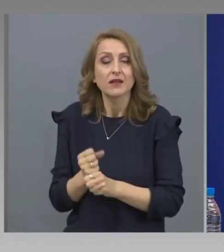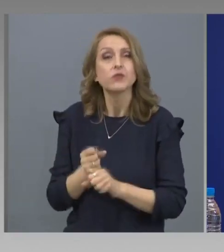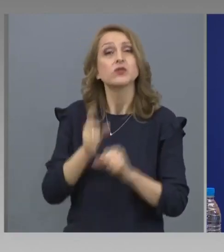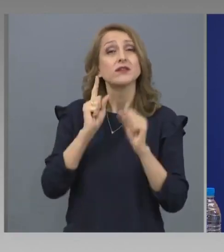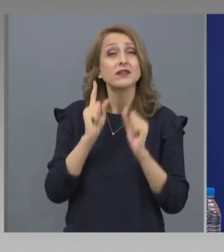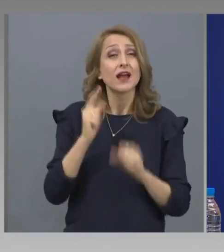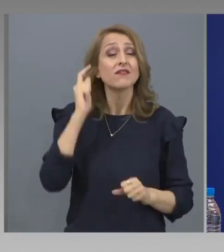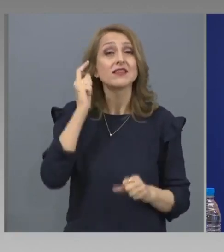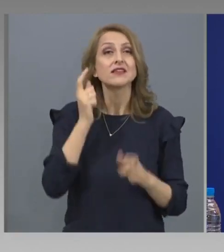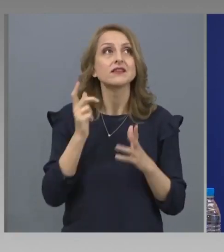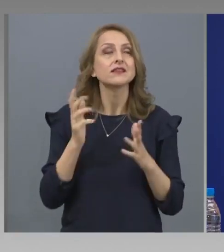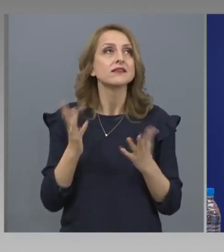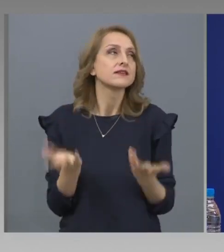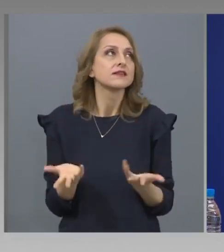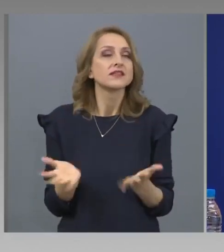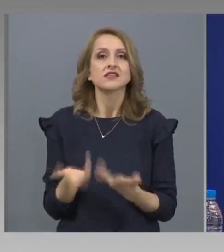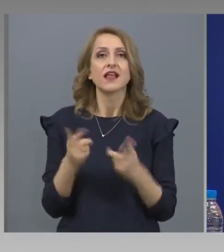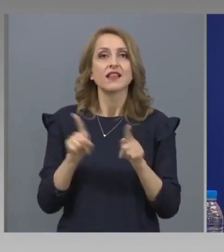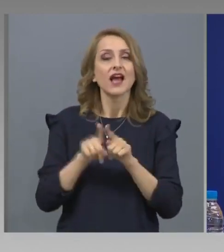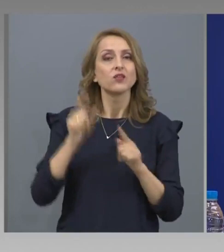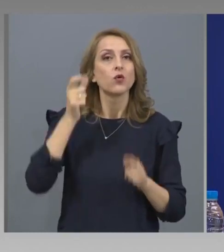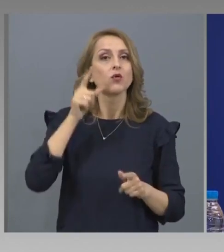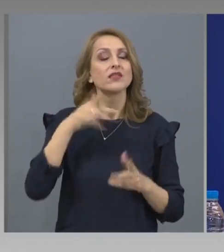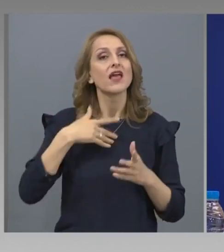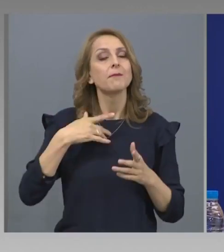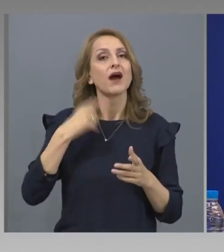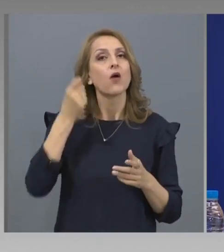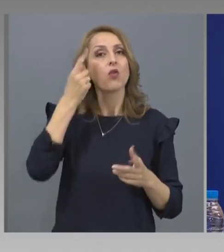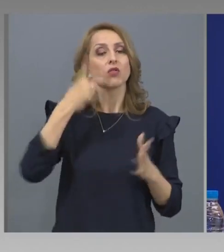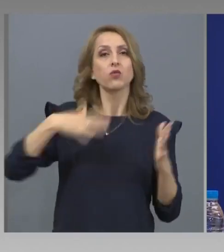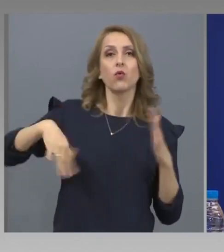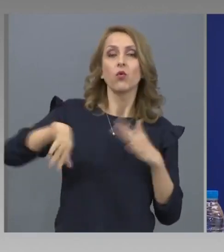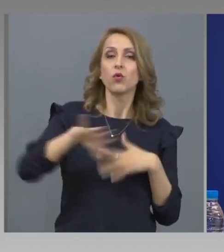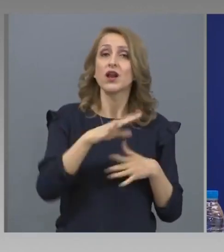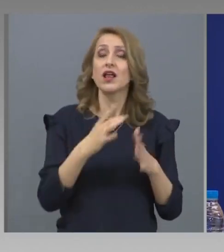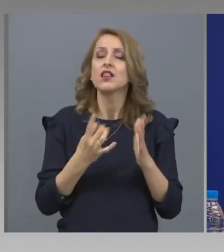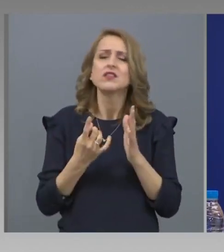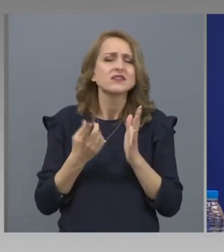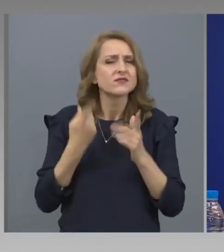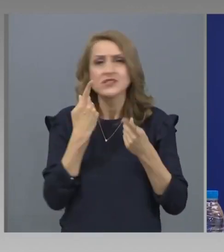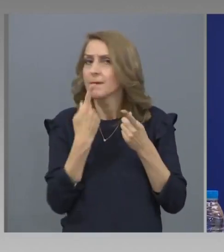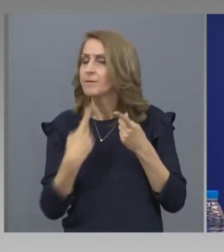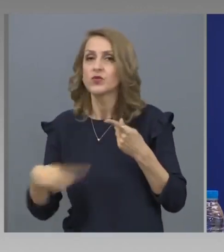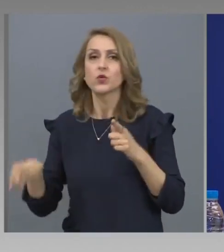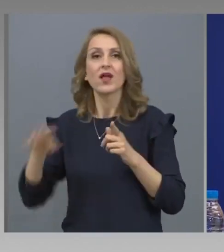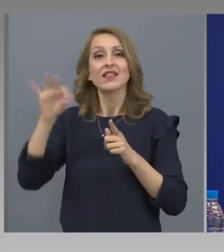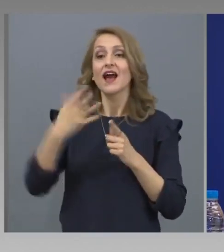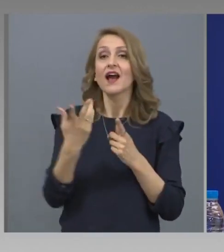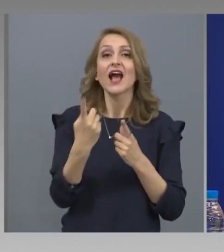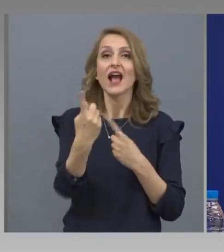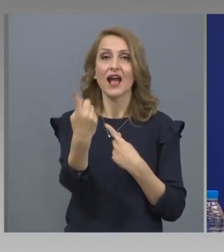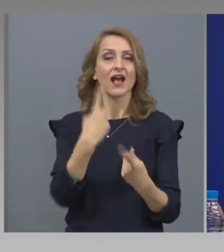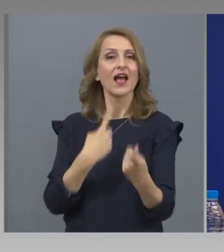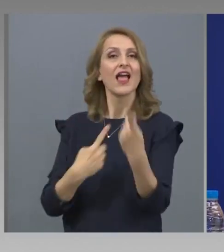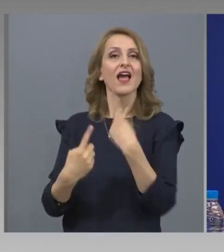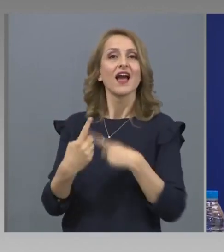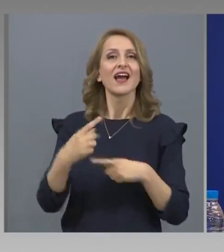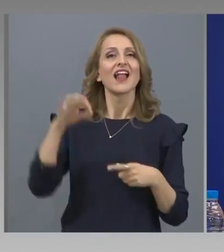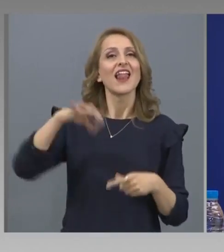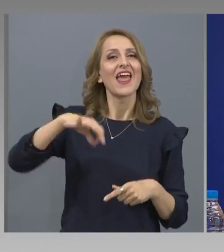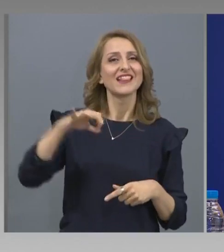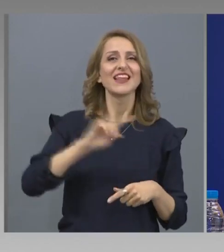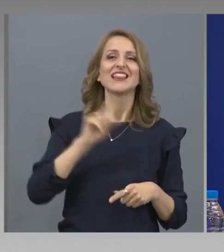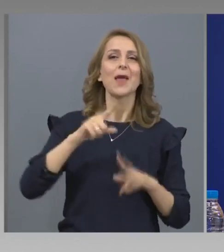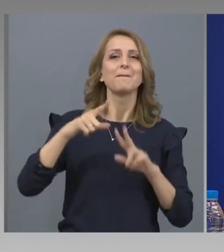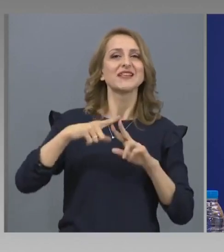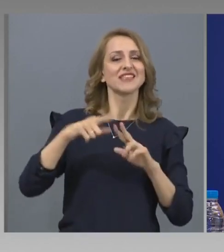изгради определена култура вече на обслужване на пациентите, съвсем в друг порядък. Клиентите, те са.